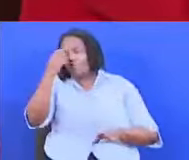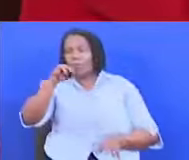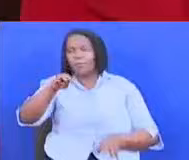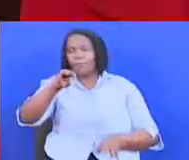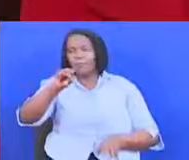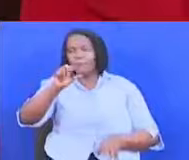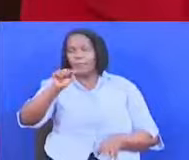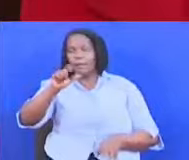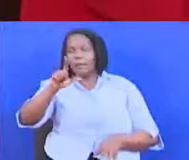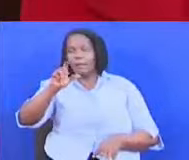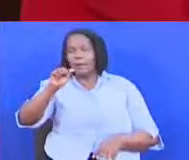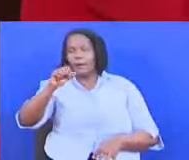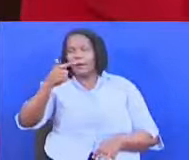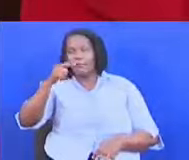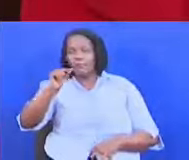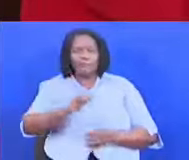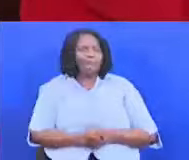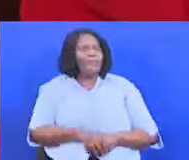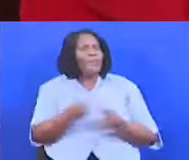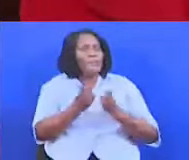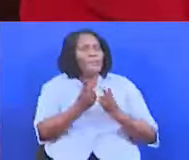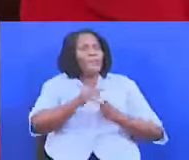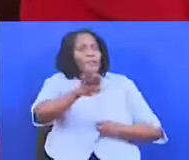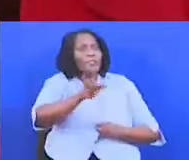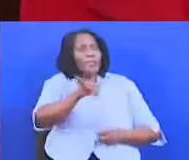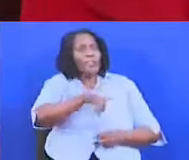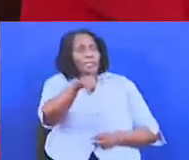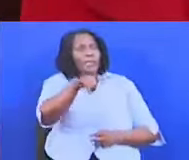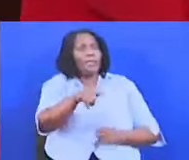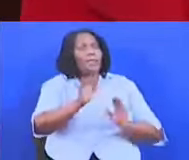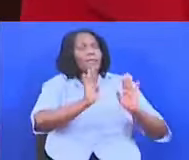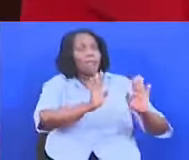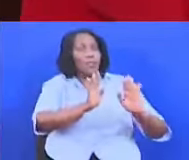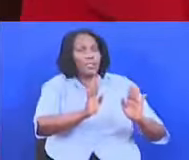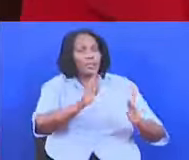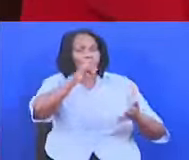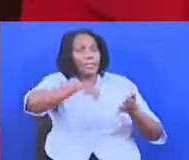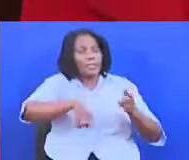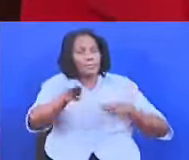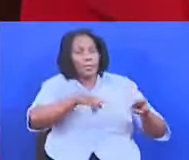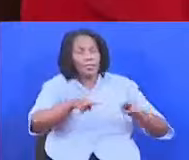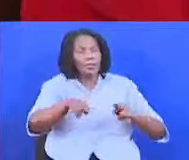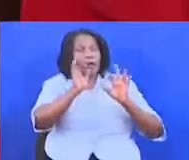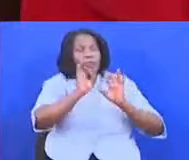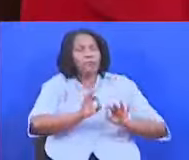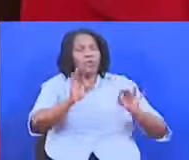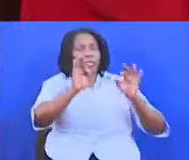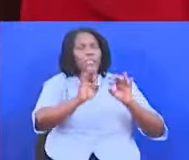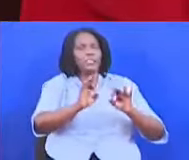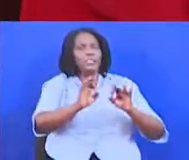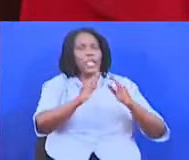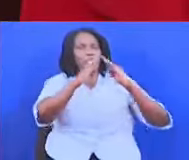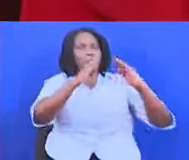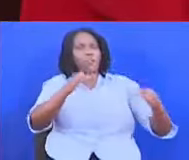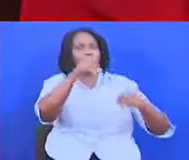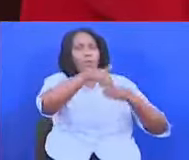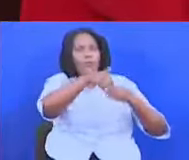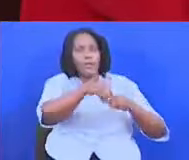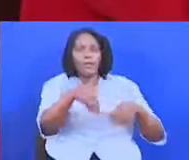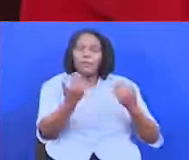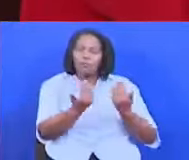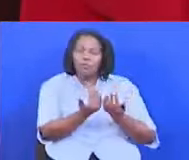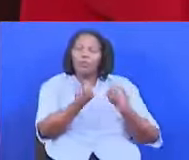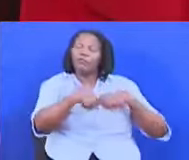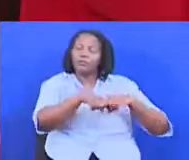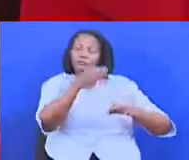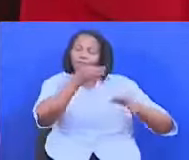kiwanja cha Mwanza ambacho ni juzi tu wamesaini mkataba wa kuboresha jengo la abiria. Naomba sana mkataba ule uweze kutimizwa ili